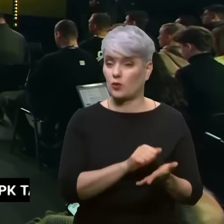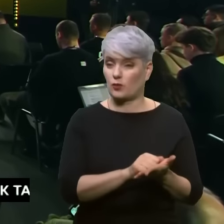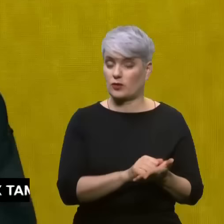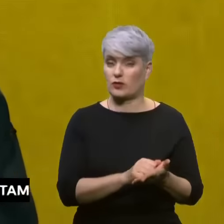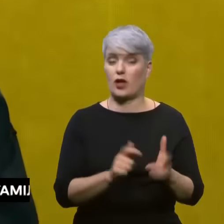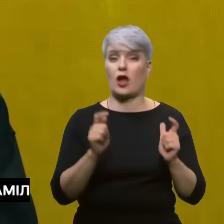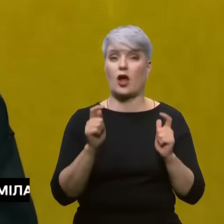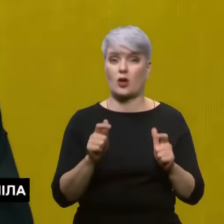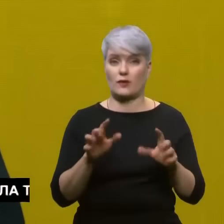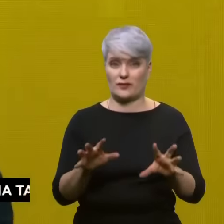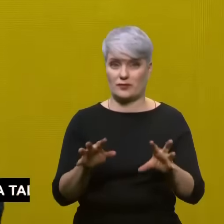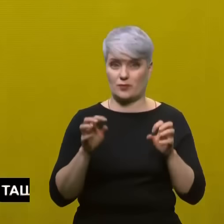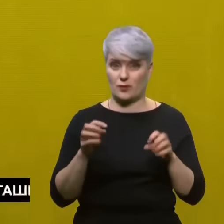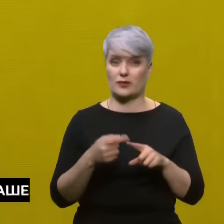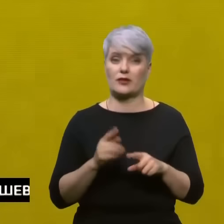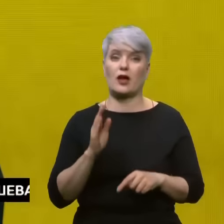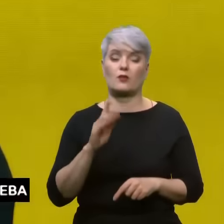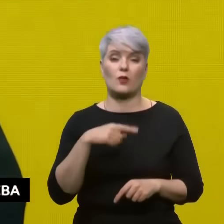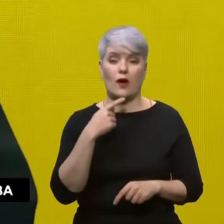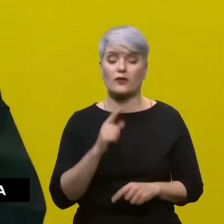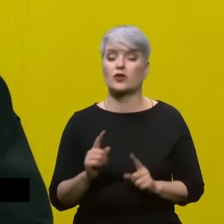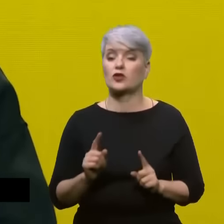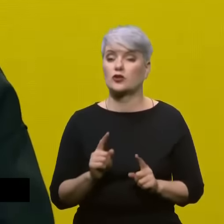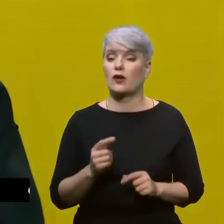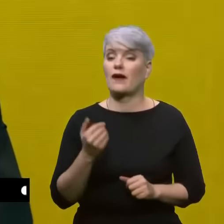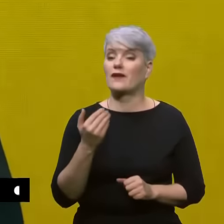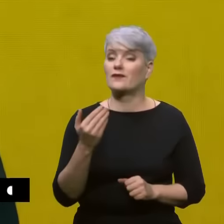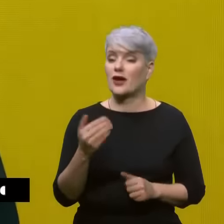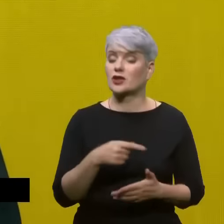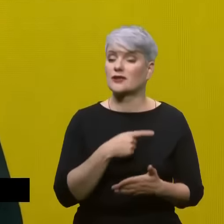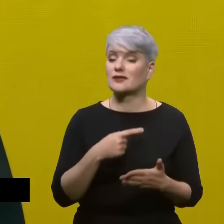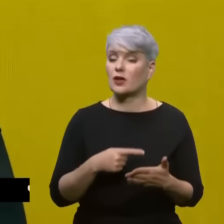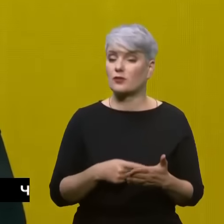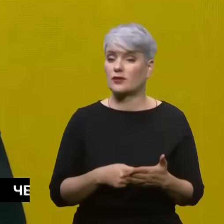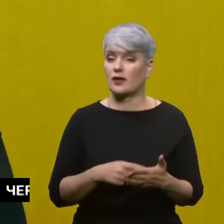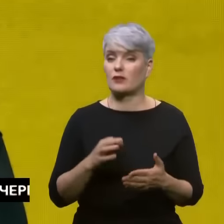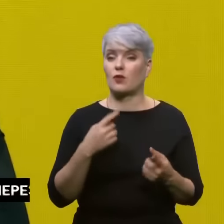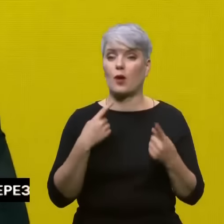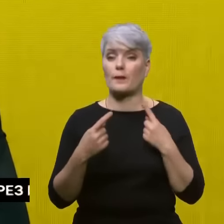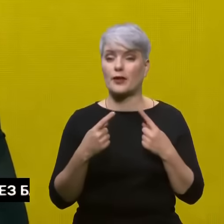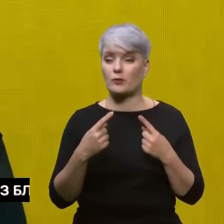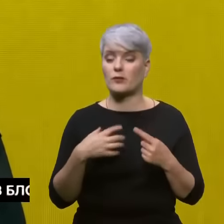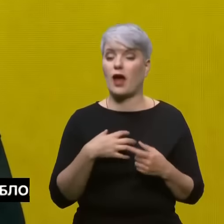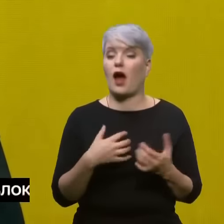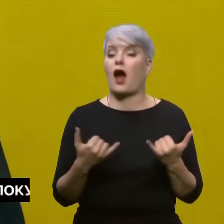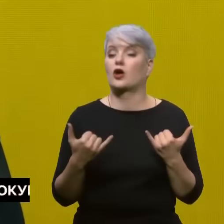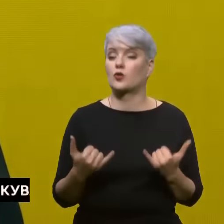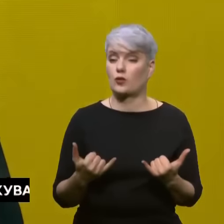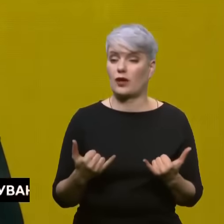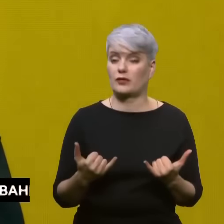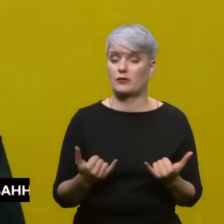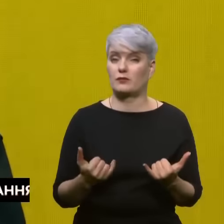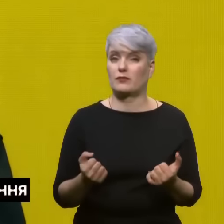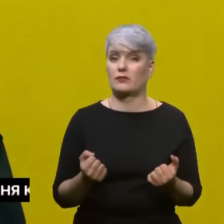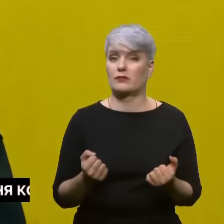готова сприймати, це буде говорити про те, що ваше запитання щодо перемовин є актуальним. На